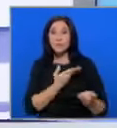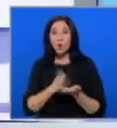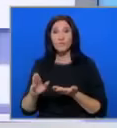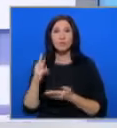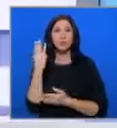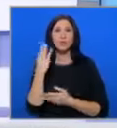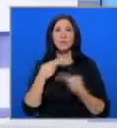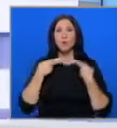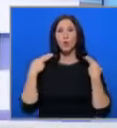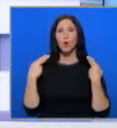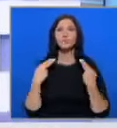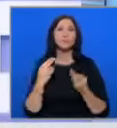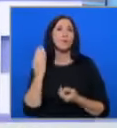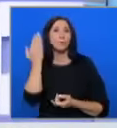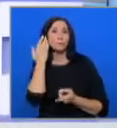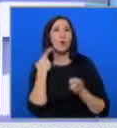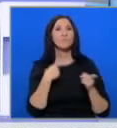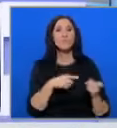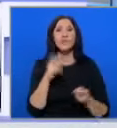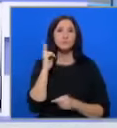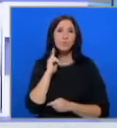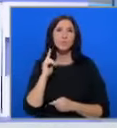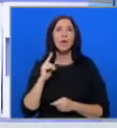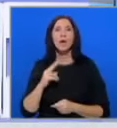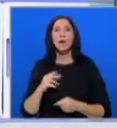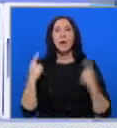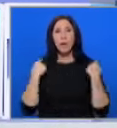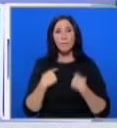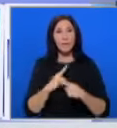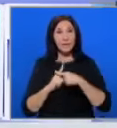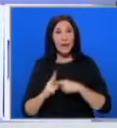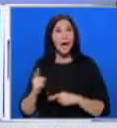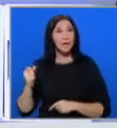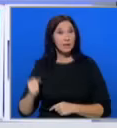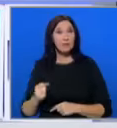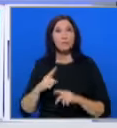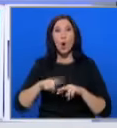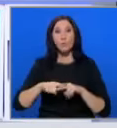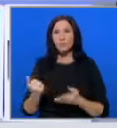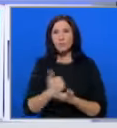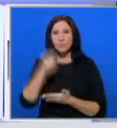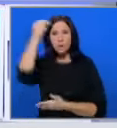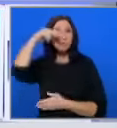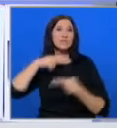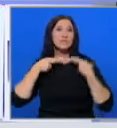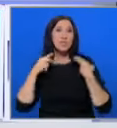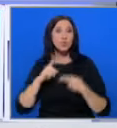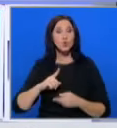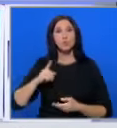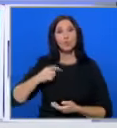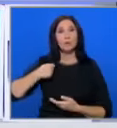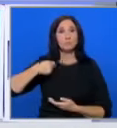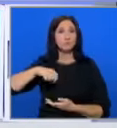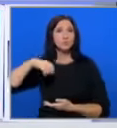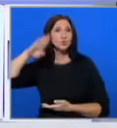трима духовници по обвинение в шпионаж. Патриарх Неофит назначи български свещеници, които да служат в Руската църква, а премиерът